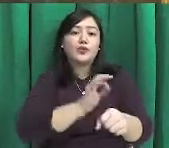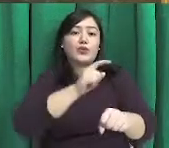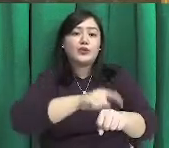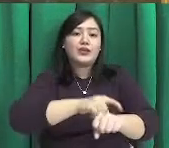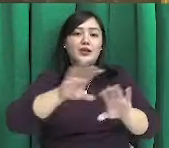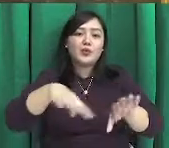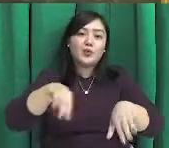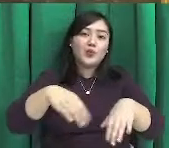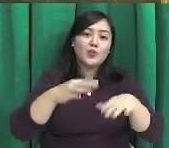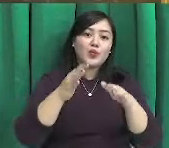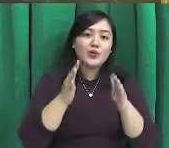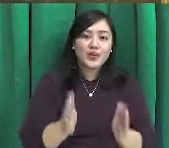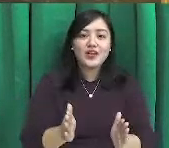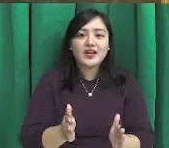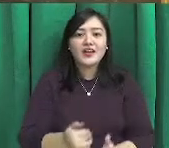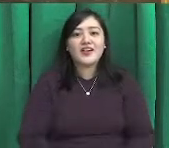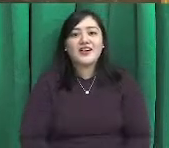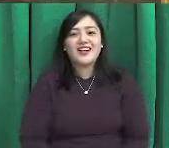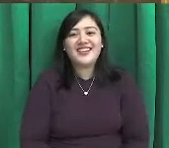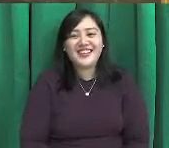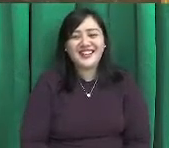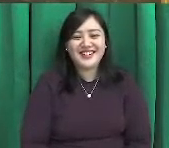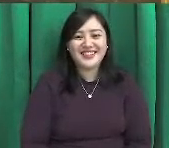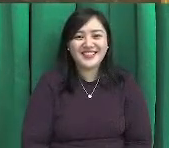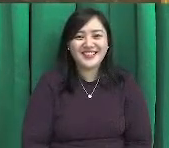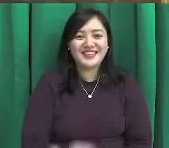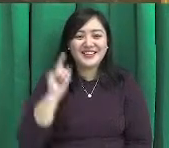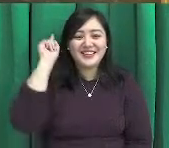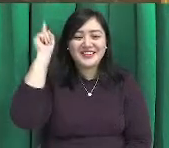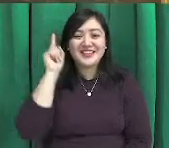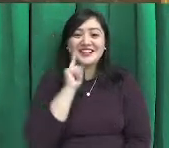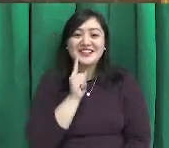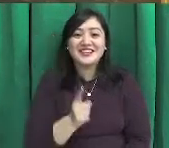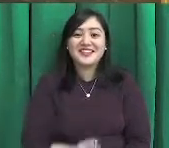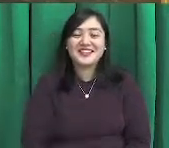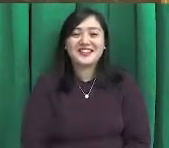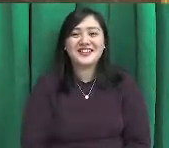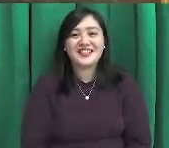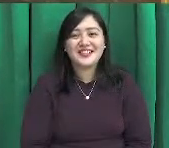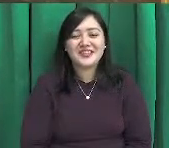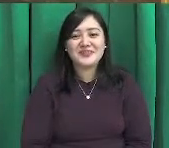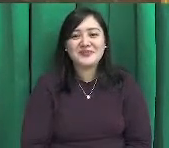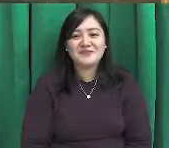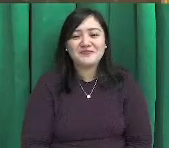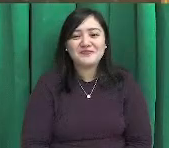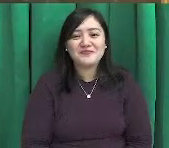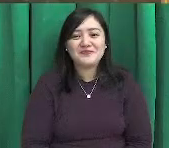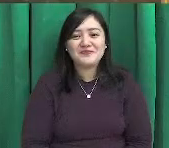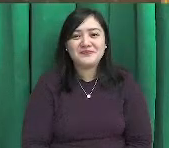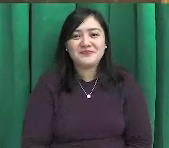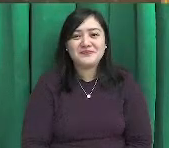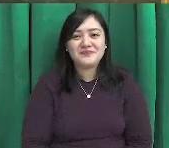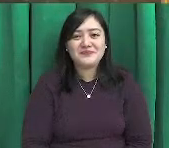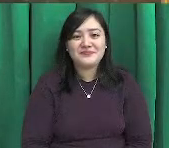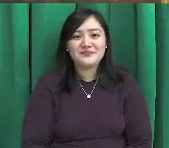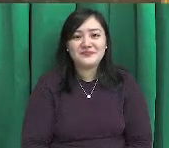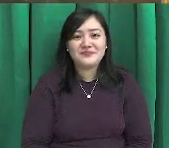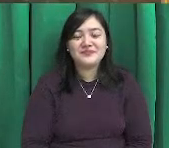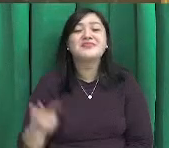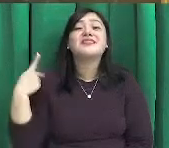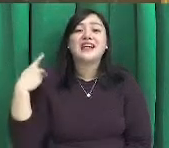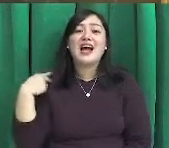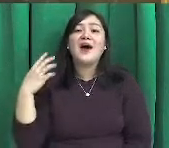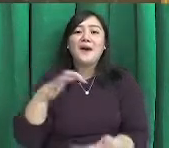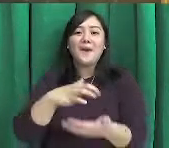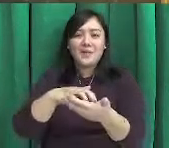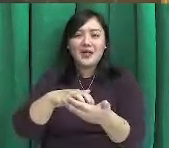puro ka pananampalataya, patay na yung nananampalataya. Oh. Eh, hindi po ganun. May practical